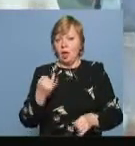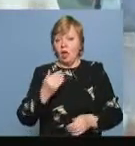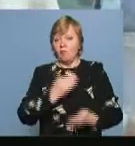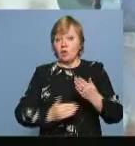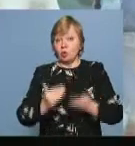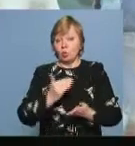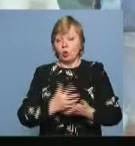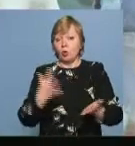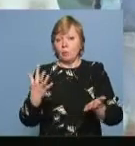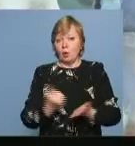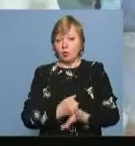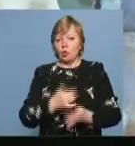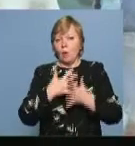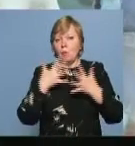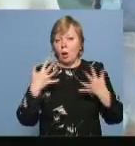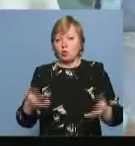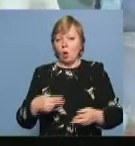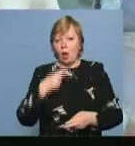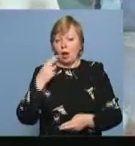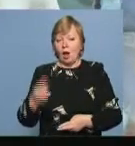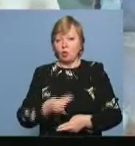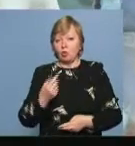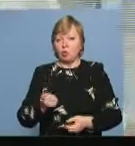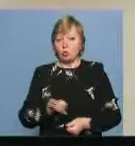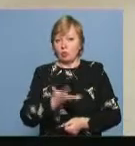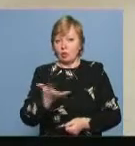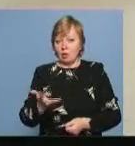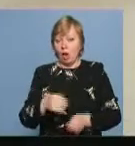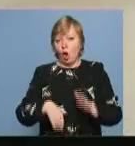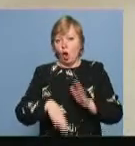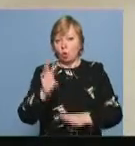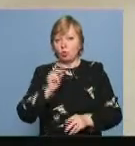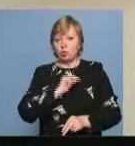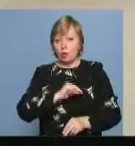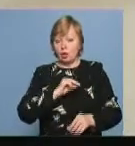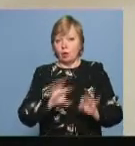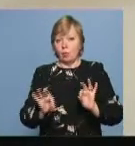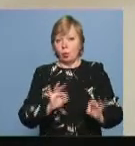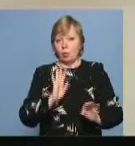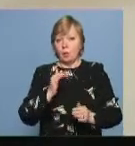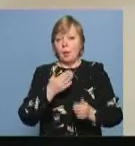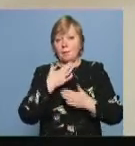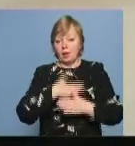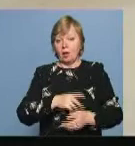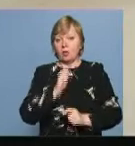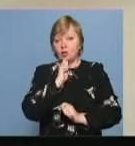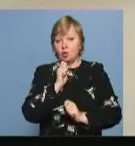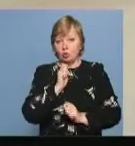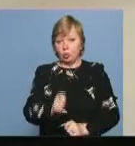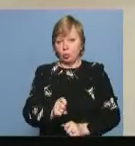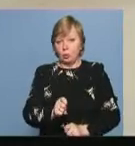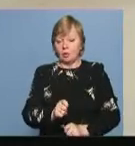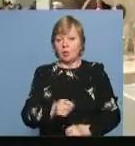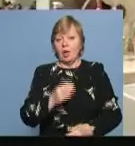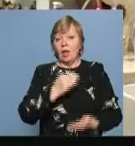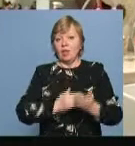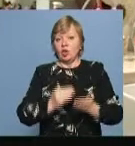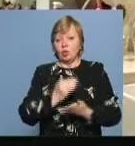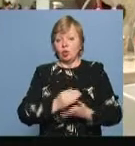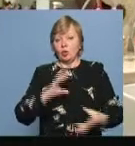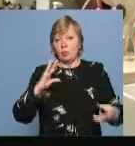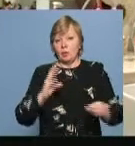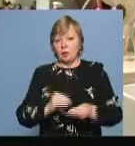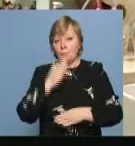получился целый гадюшник, шутят сотрудники музея. Автор лучшей работы получит приятный сюрприз от музея. Итоги конкурса подведут в канун